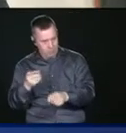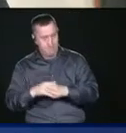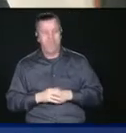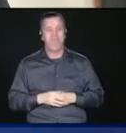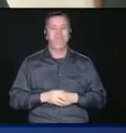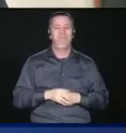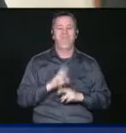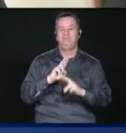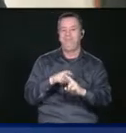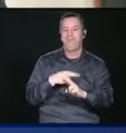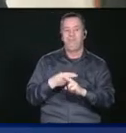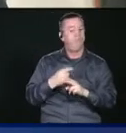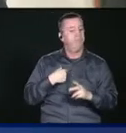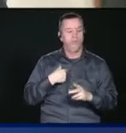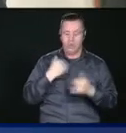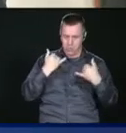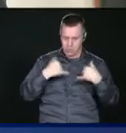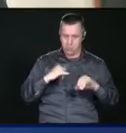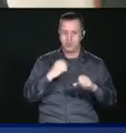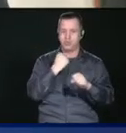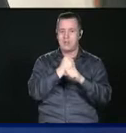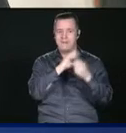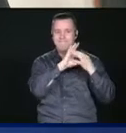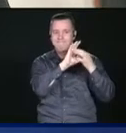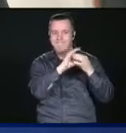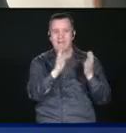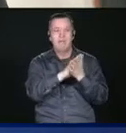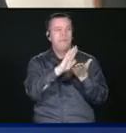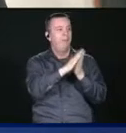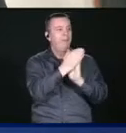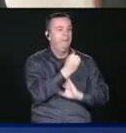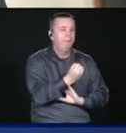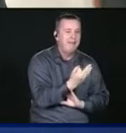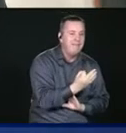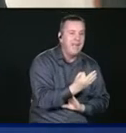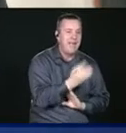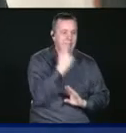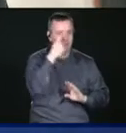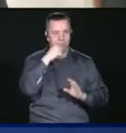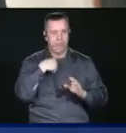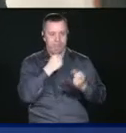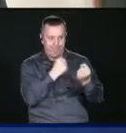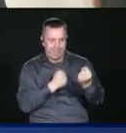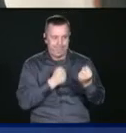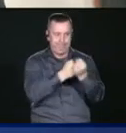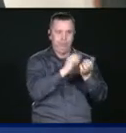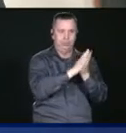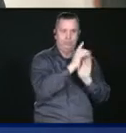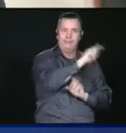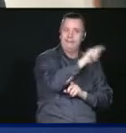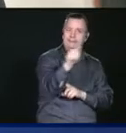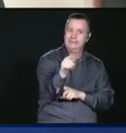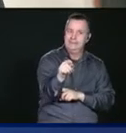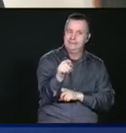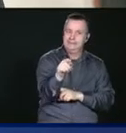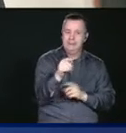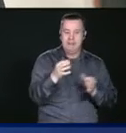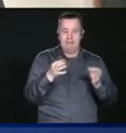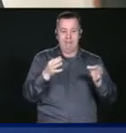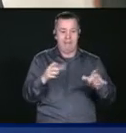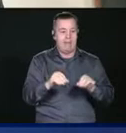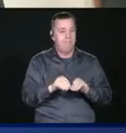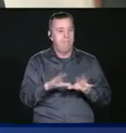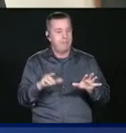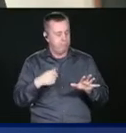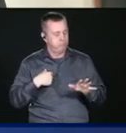raison? Nous allons continuer de travailler avec les secteurs des industries pour essayer de les soutenir à travers cette pandémie. Nous avons